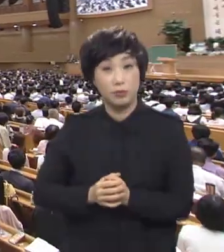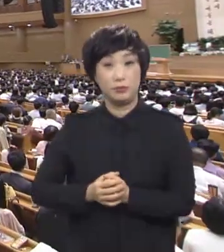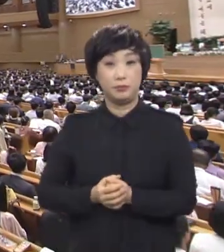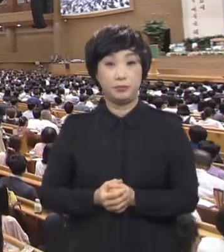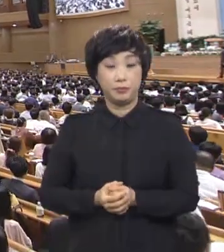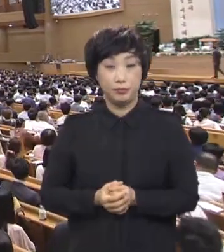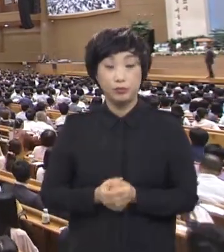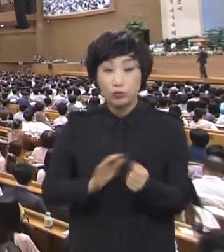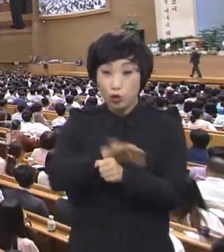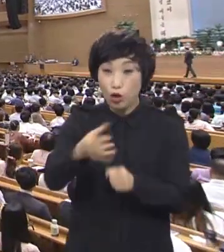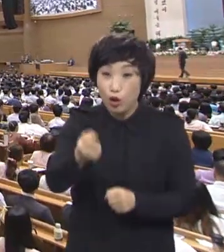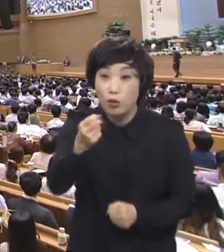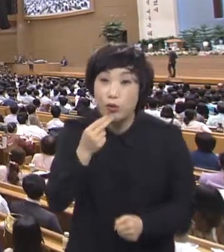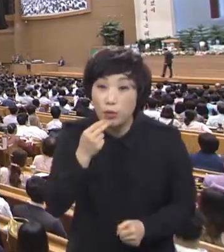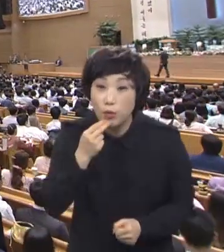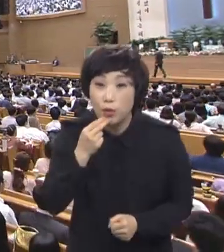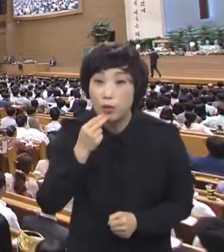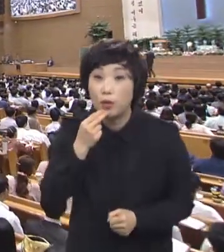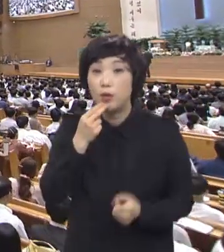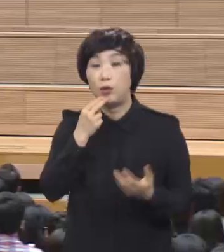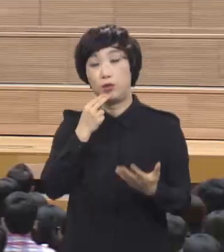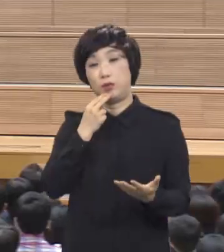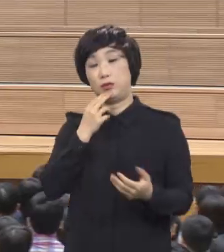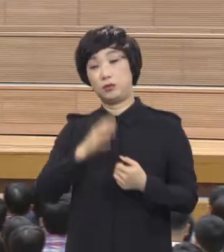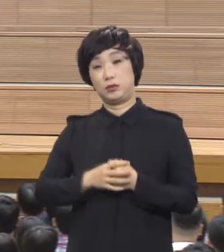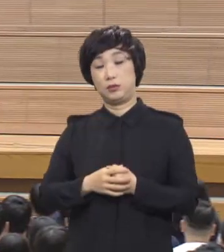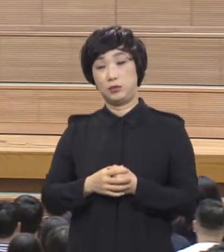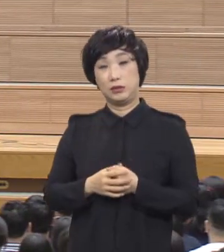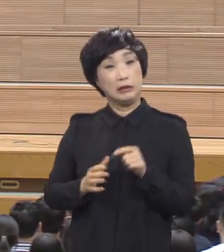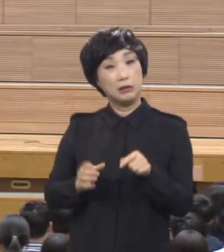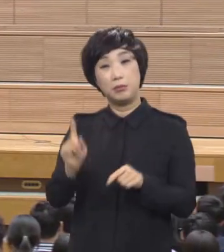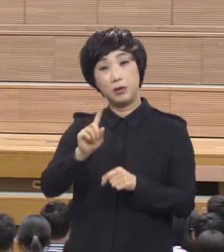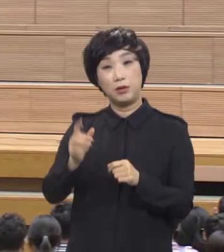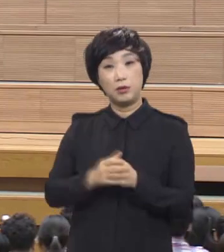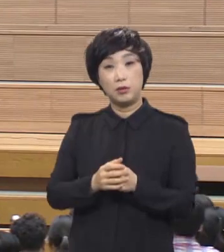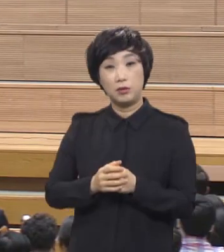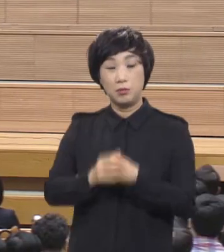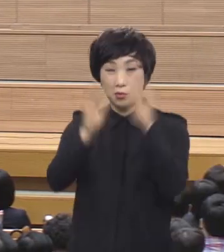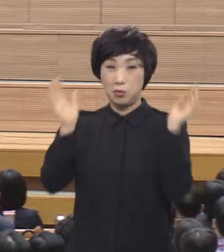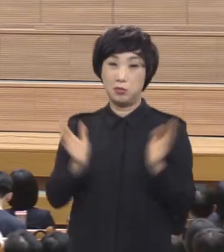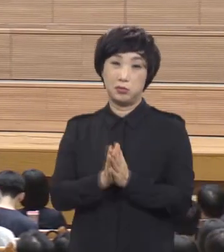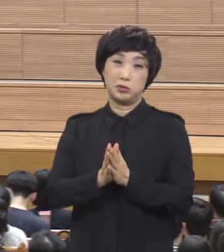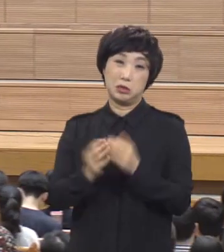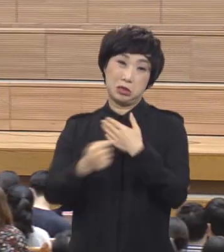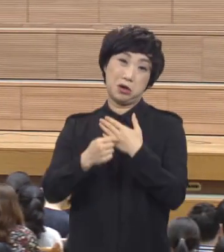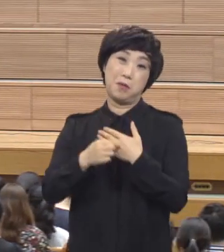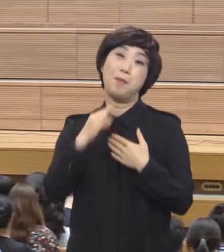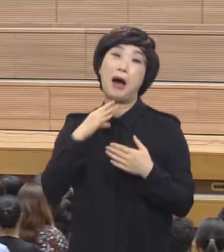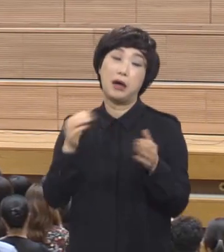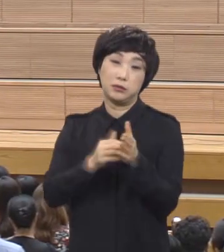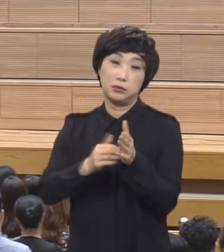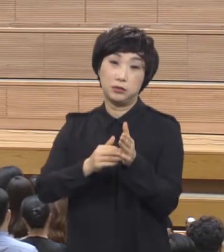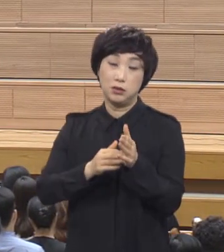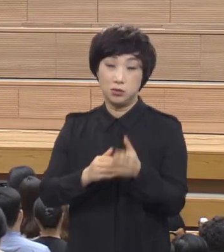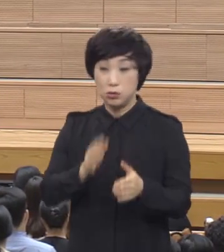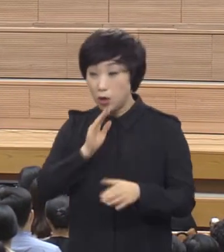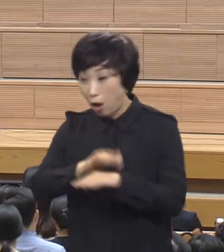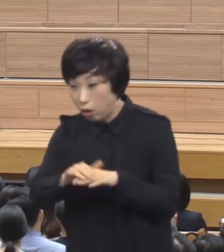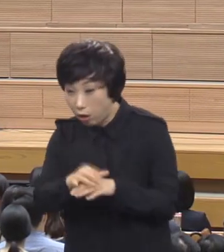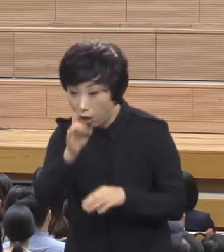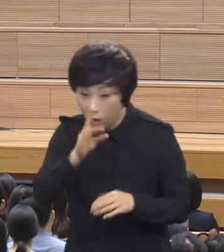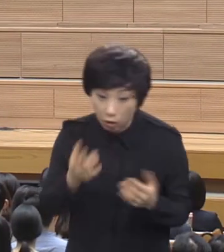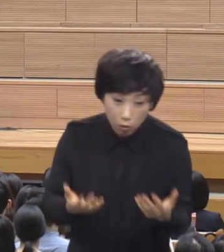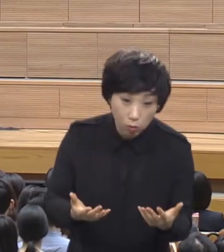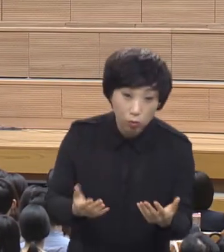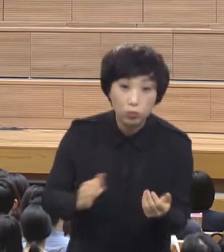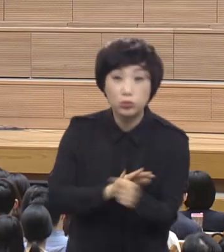사랑이 없는 그런 사랑 그건 다 닙서비스지 진짜 해결할 수 없는